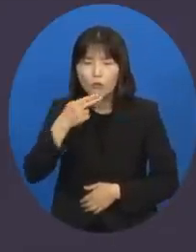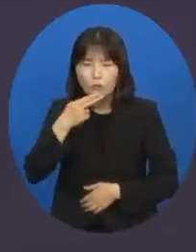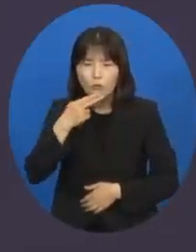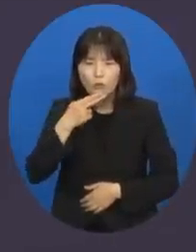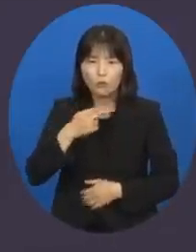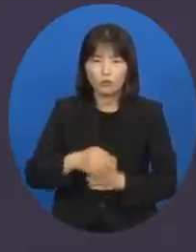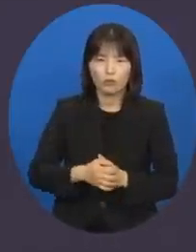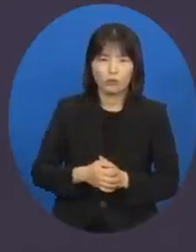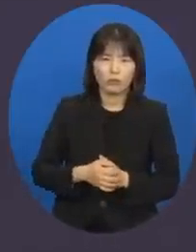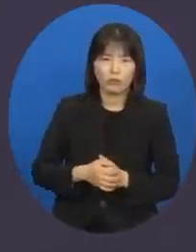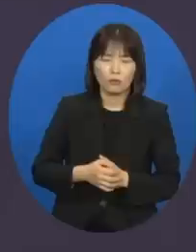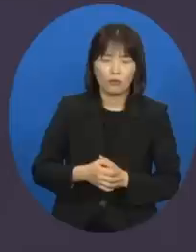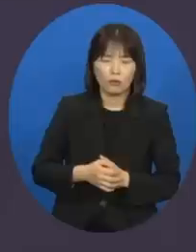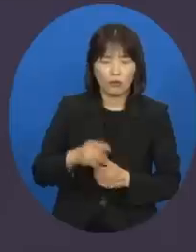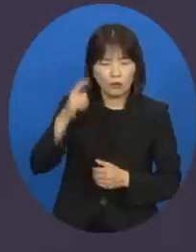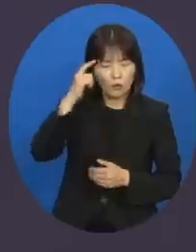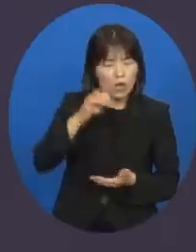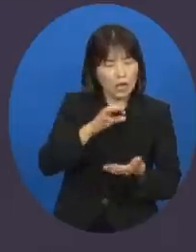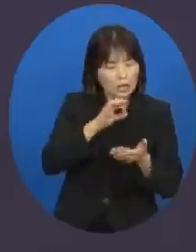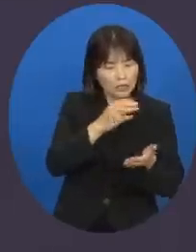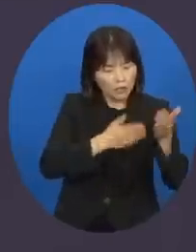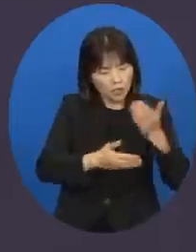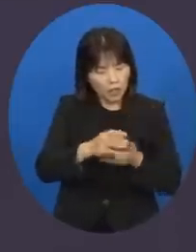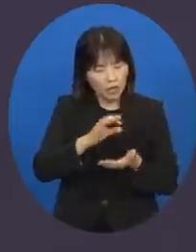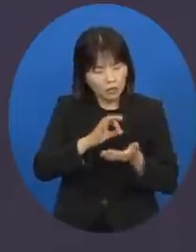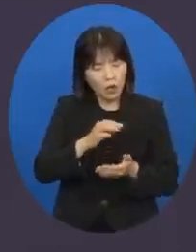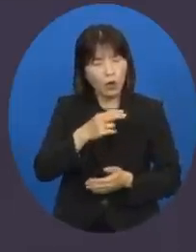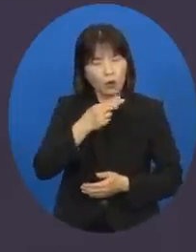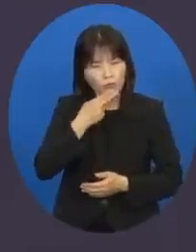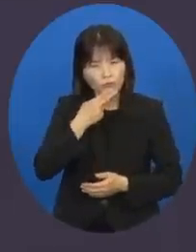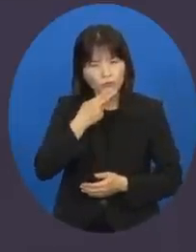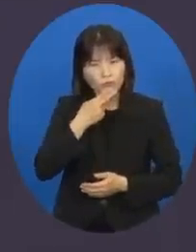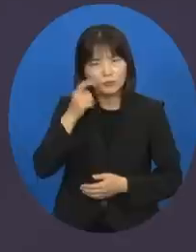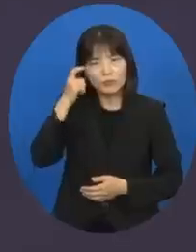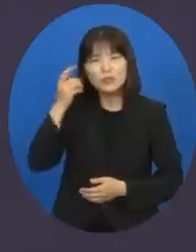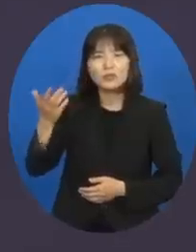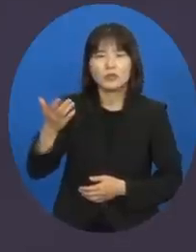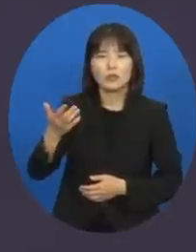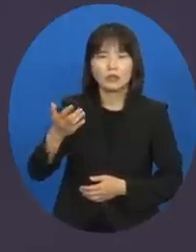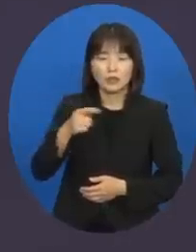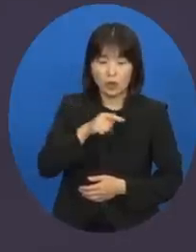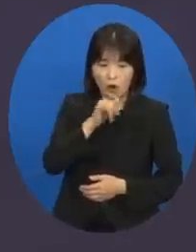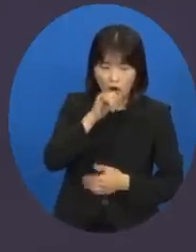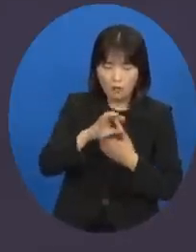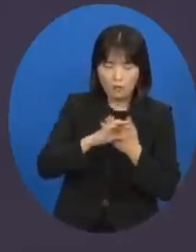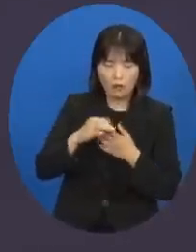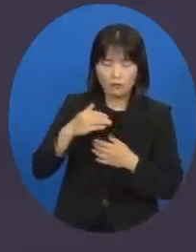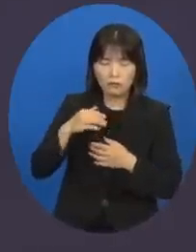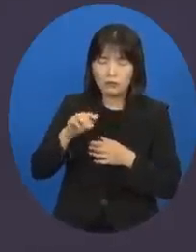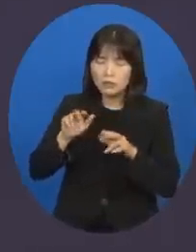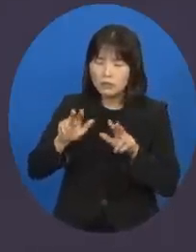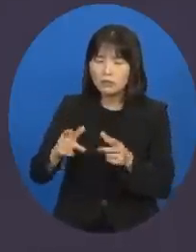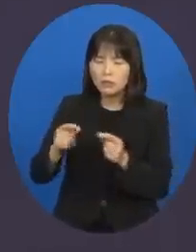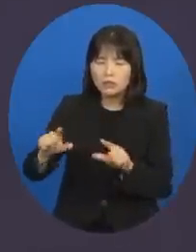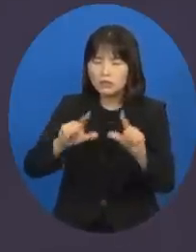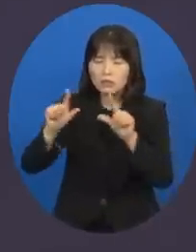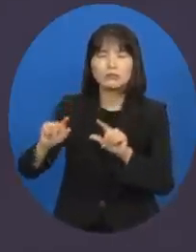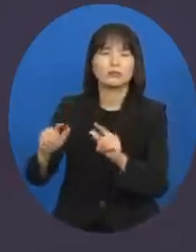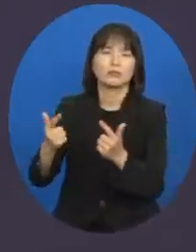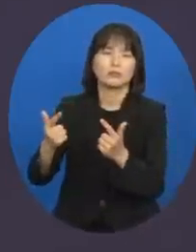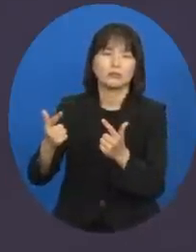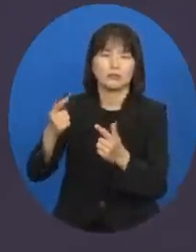이런 물려받은 재산이 없고 유산이 없습니까? 내가 그것만 있었어도 이렇게 살진 않았을 텐데라는 생각을 하실 때 있을